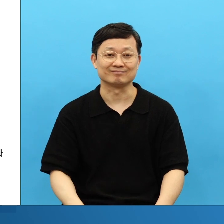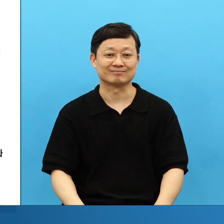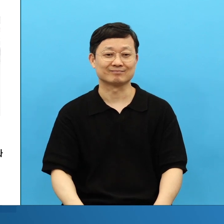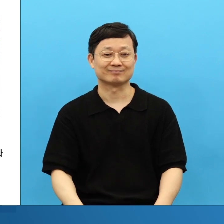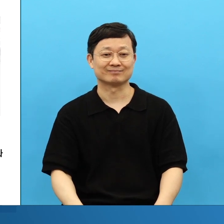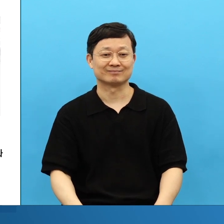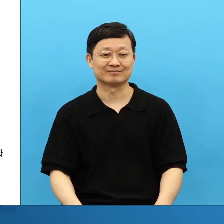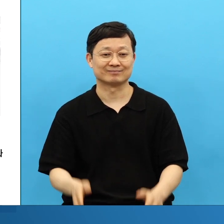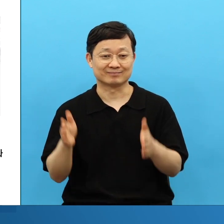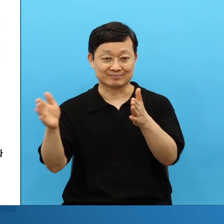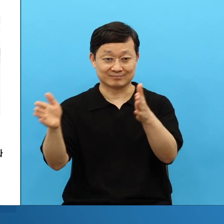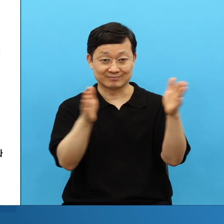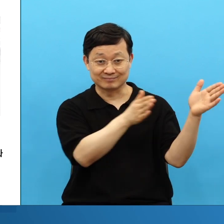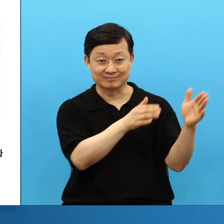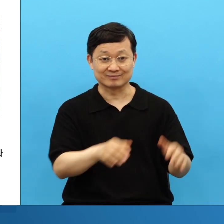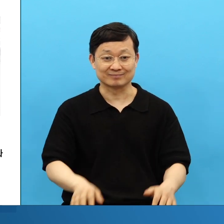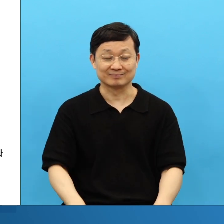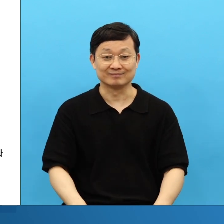제가